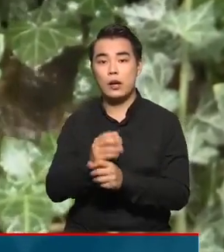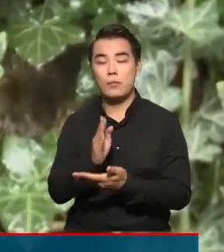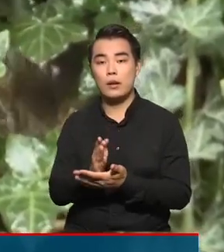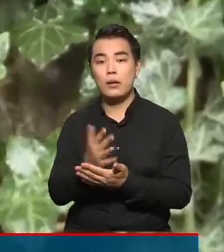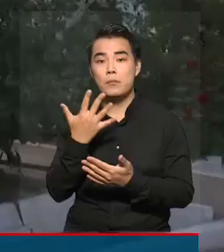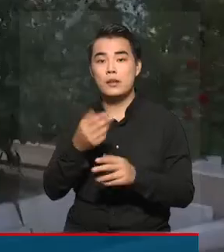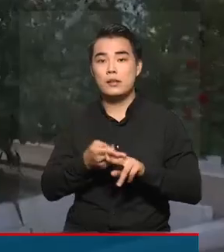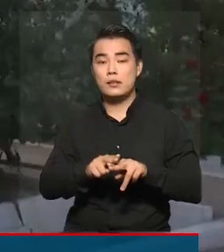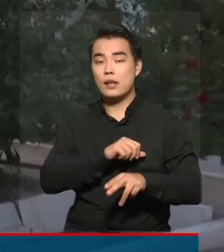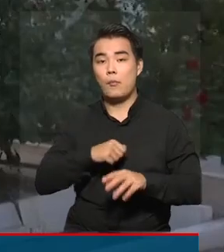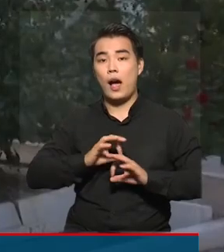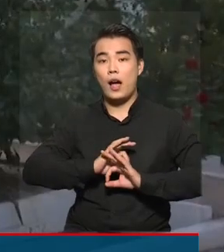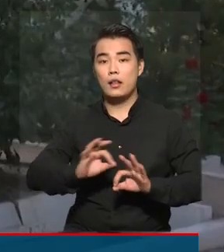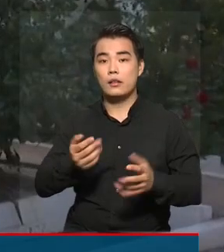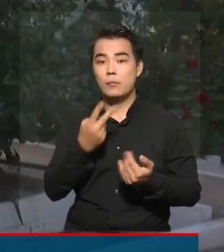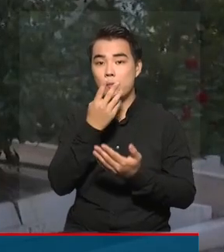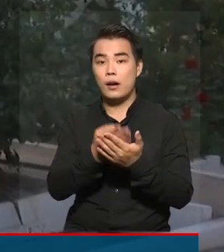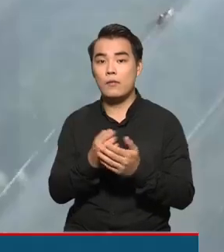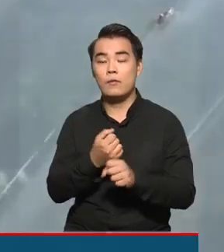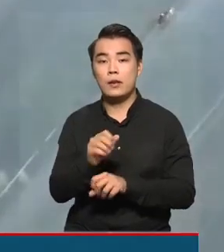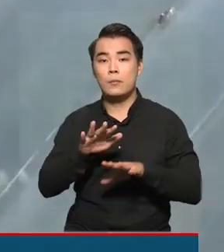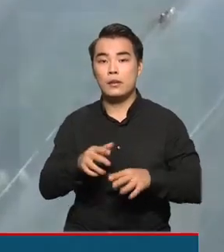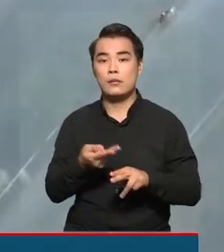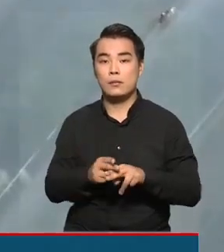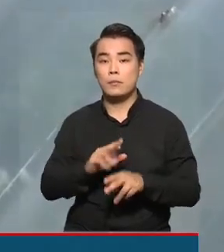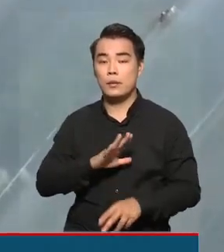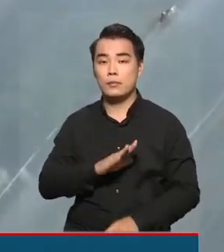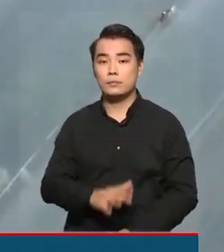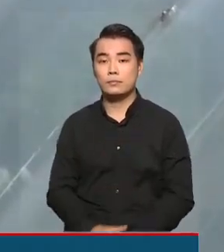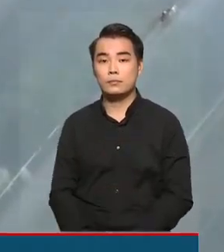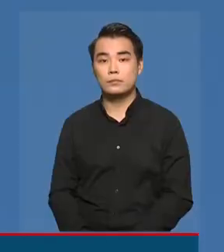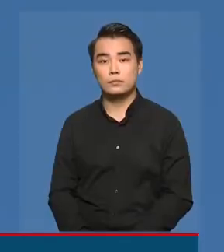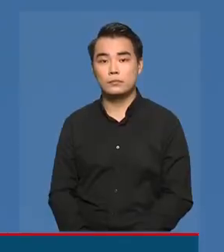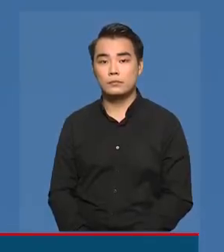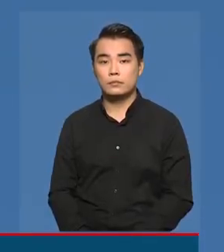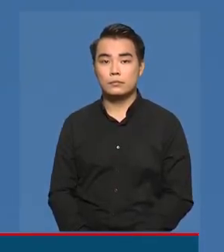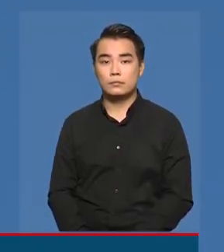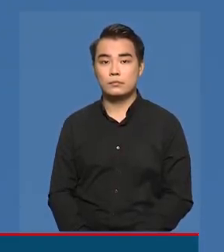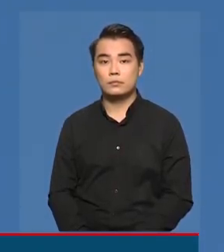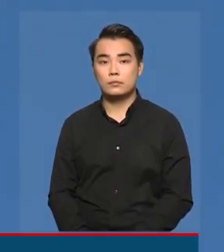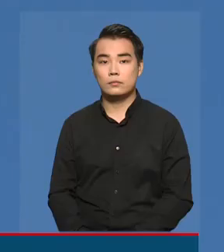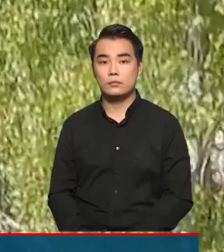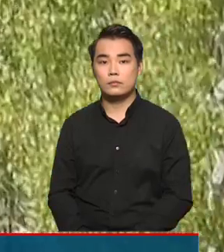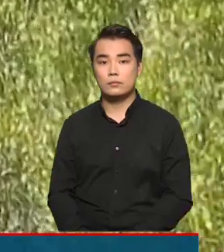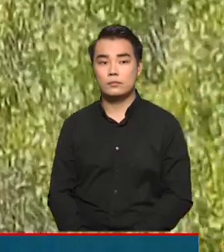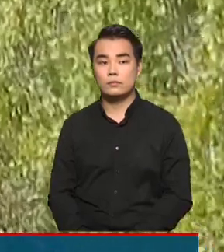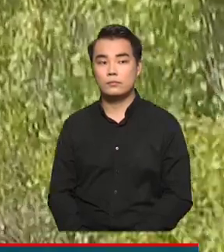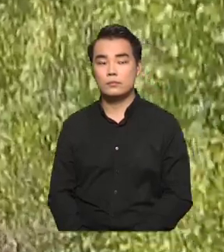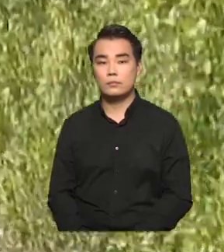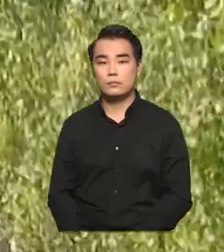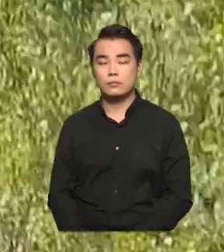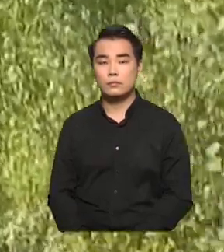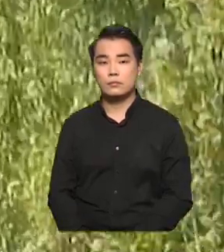жоба республикалық байқауда жүлделі орынға ие болған. Аслан Иса, Қанат Жүнісбеков, Жібек жолы, Шымкенттен.